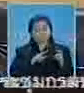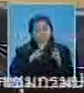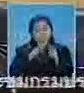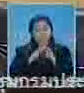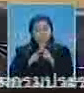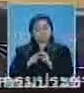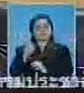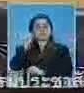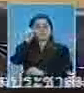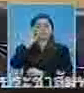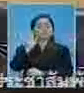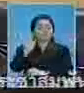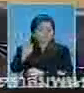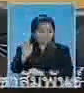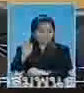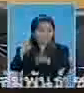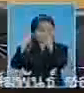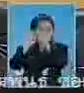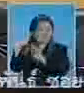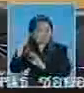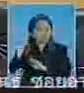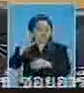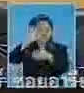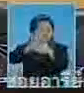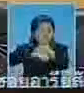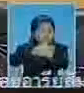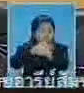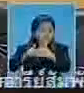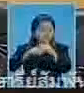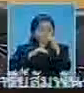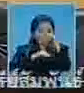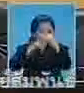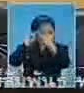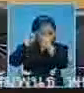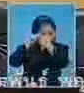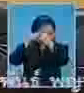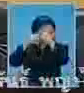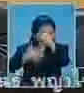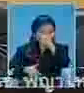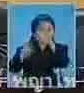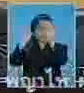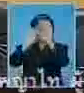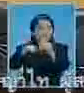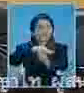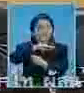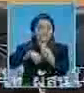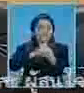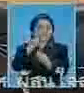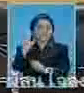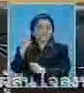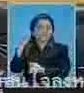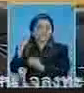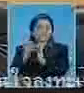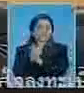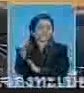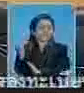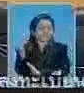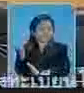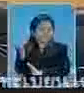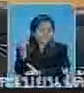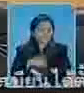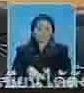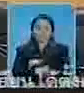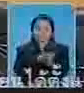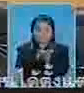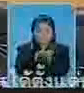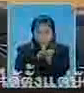านในแง่ของการกำหนดนโยบายอันควรทางเศรษฐกิจของประเทศนั้นมีน้อยมากขออนุญา